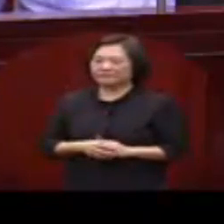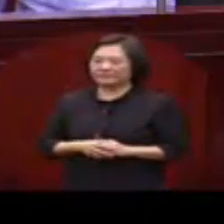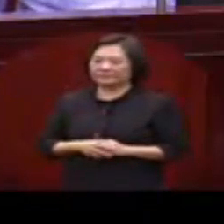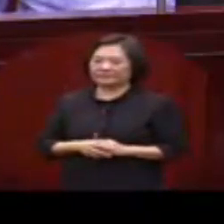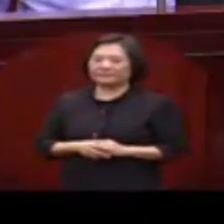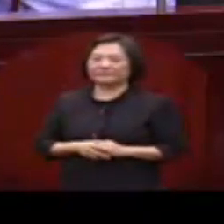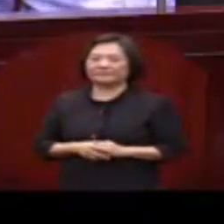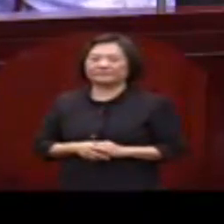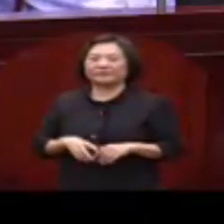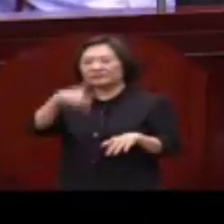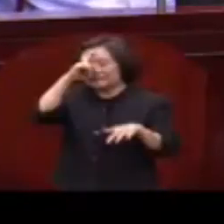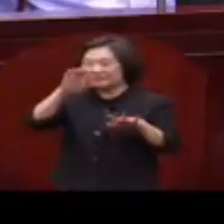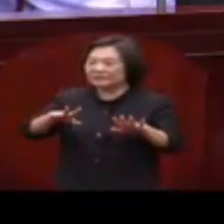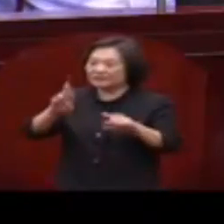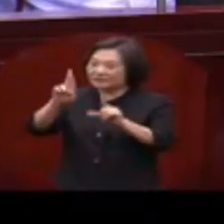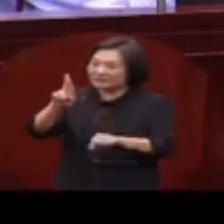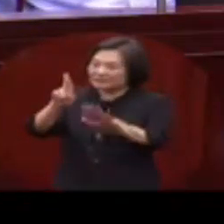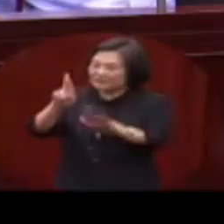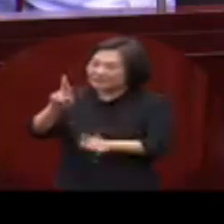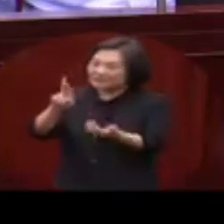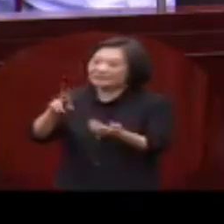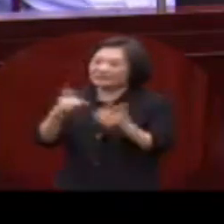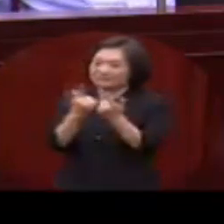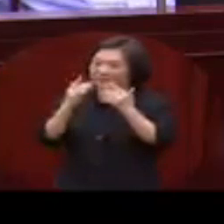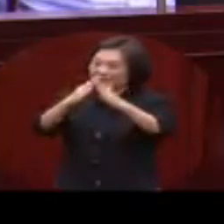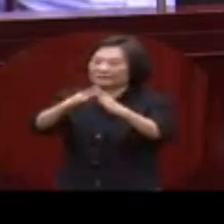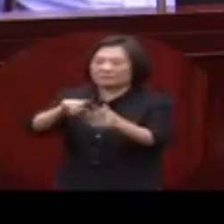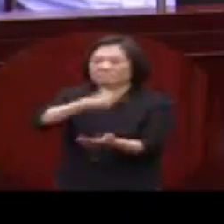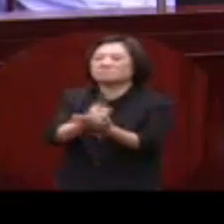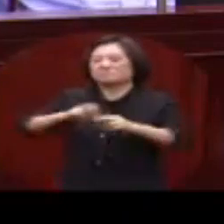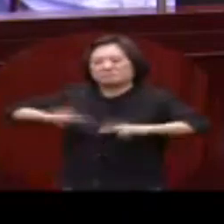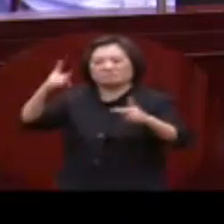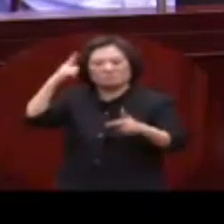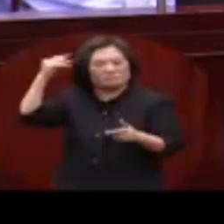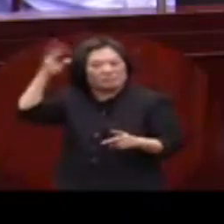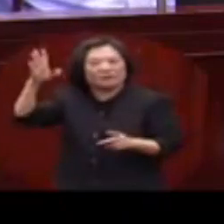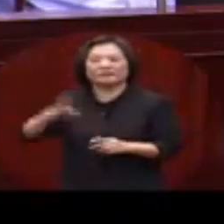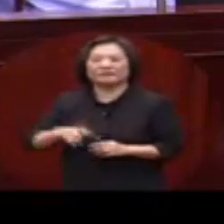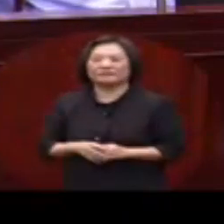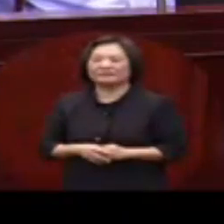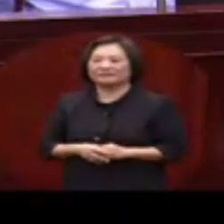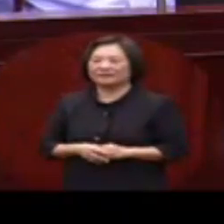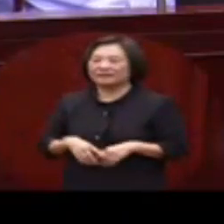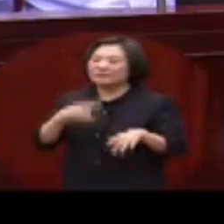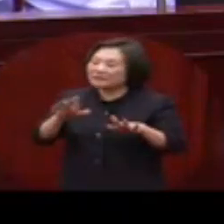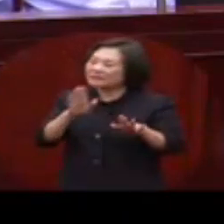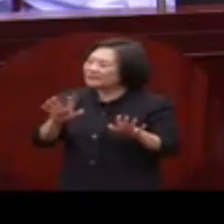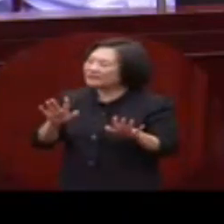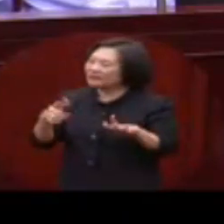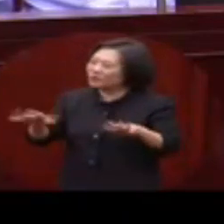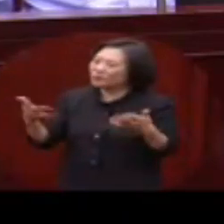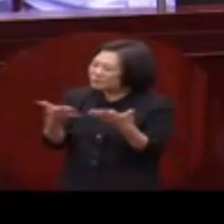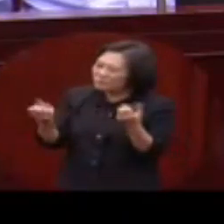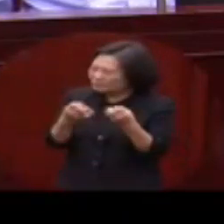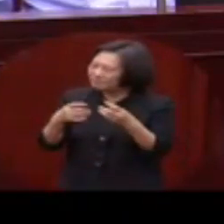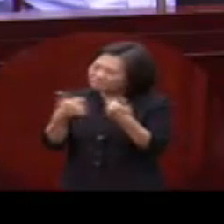我们希望在今年年底把台北市的公车站牌全部都智慧化。 公车路线总检讨哈，就陆陆续续有在做